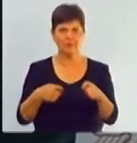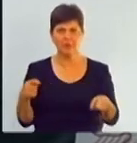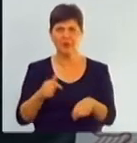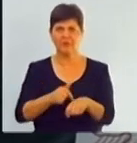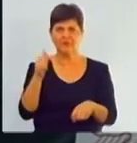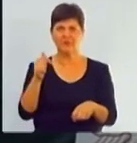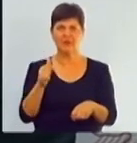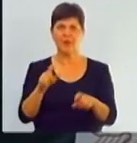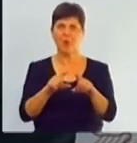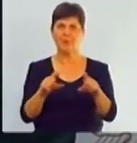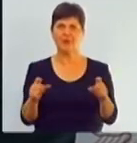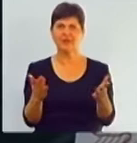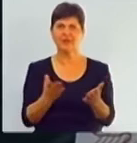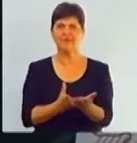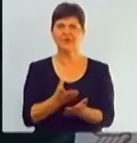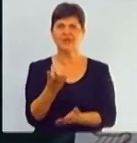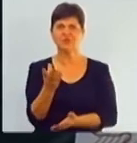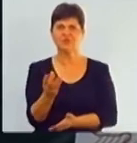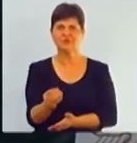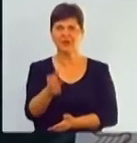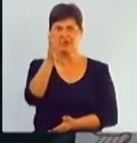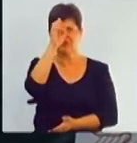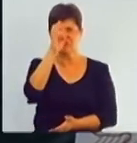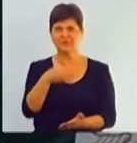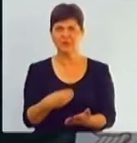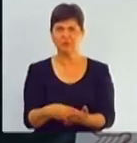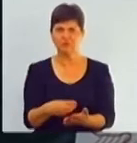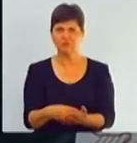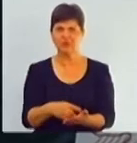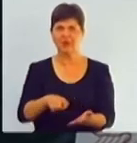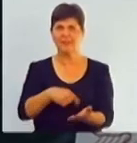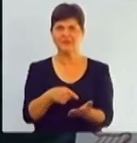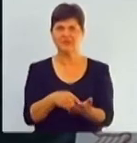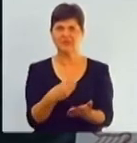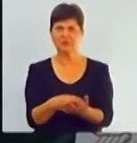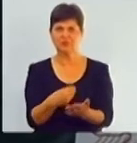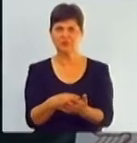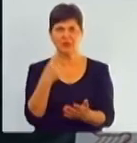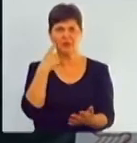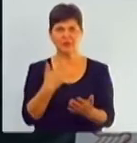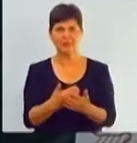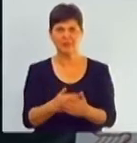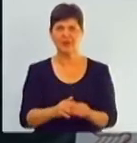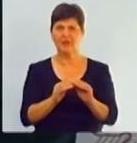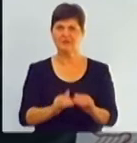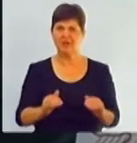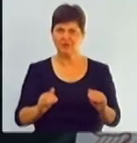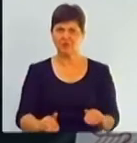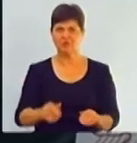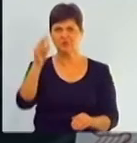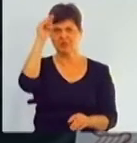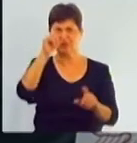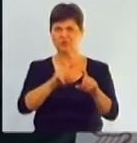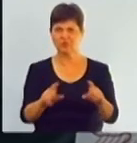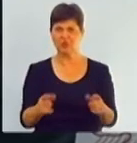об'єктів, які фінансувались з державного бюджету, з місцевих бюджетів, наприклад, як дитячі садочки, школи. Та на